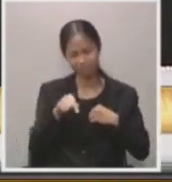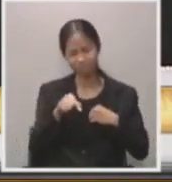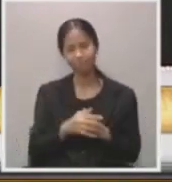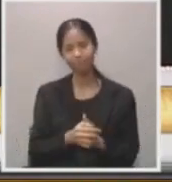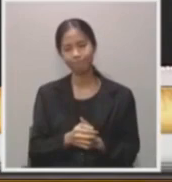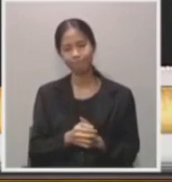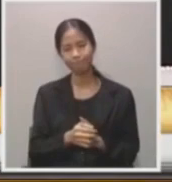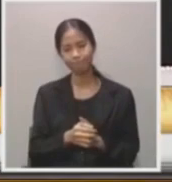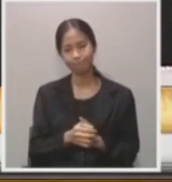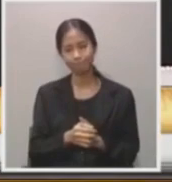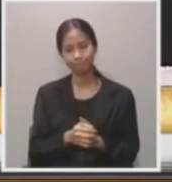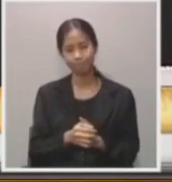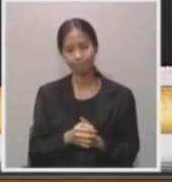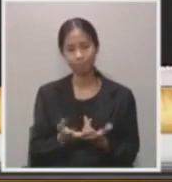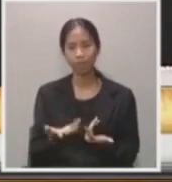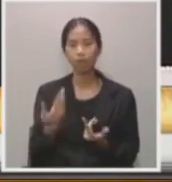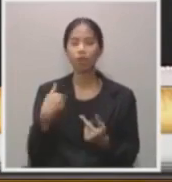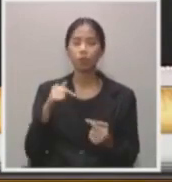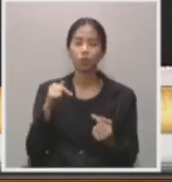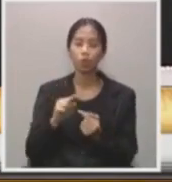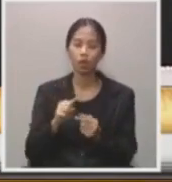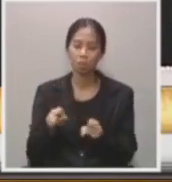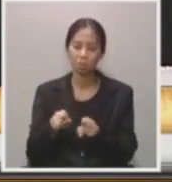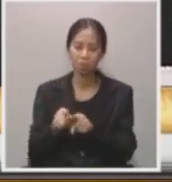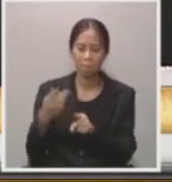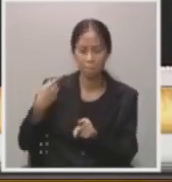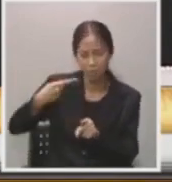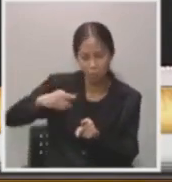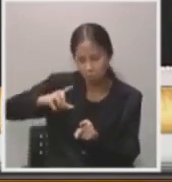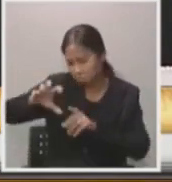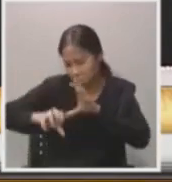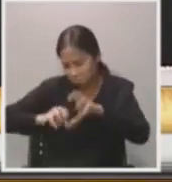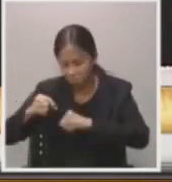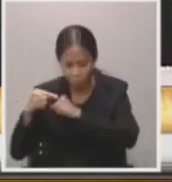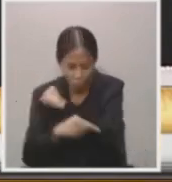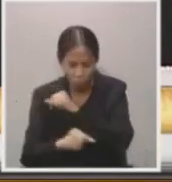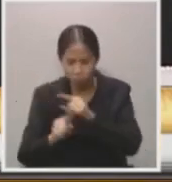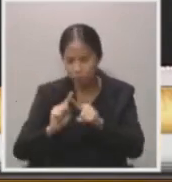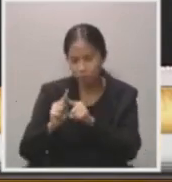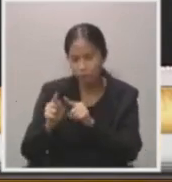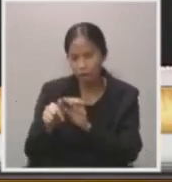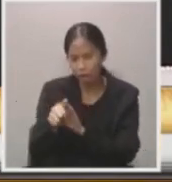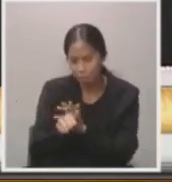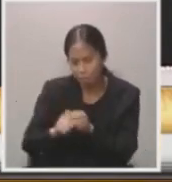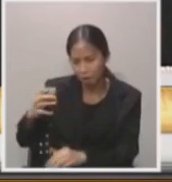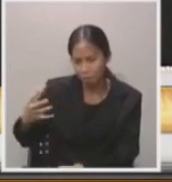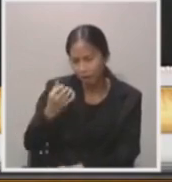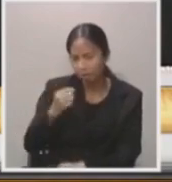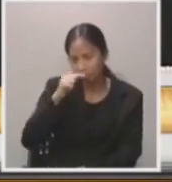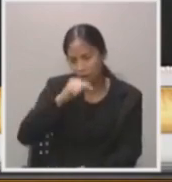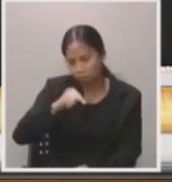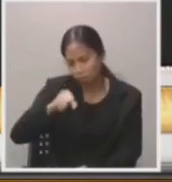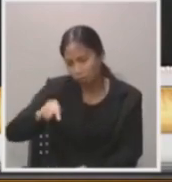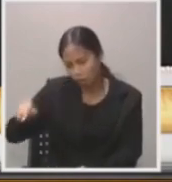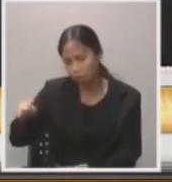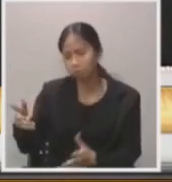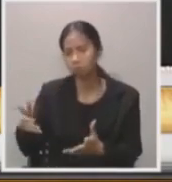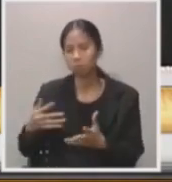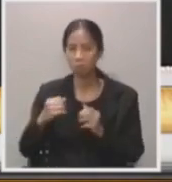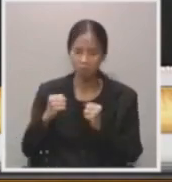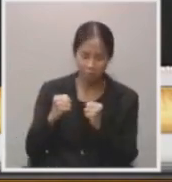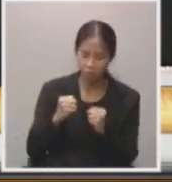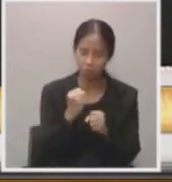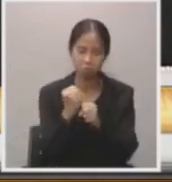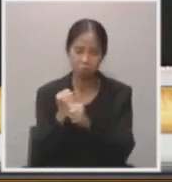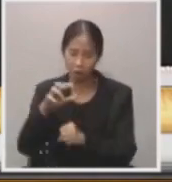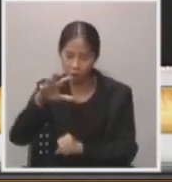เรื่อง ที่มีการแสวงหาประโยชน์โดยมิชอบมีการใช้อำนาจมีการพยายามทุกวิ